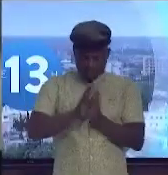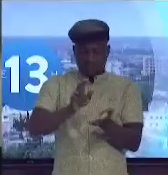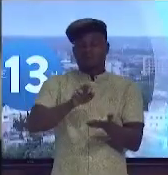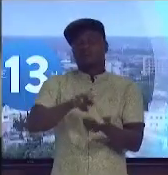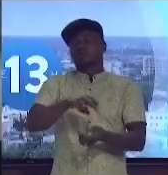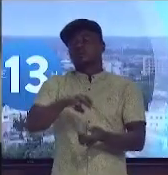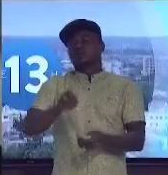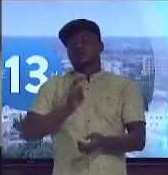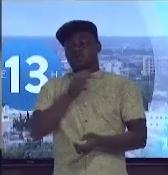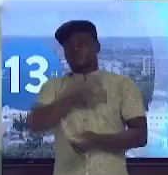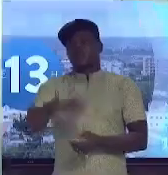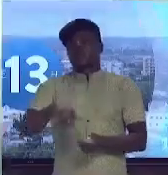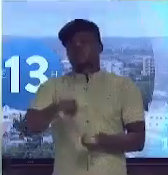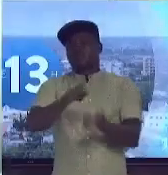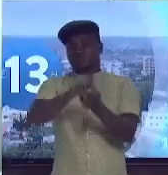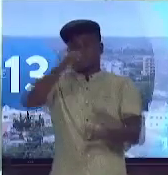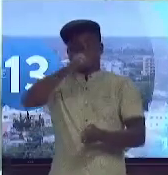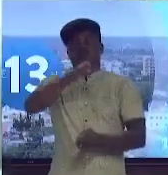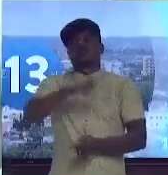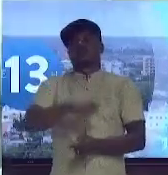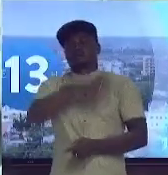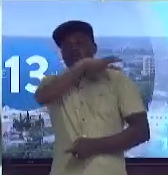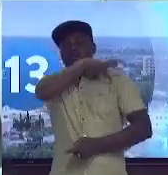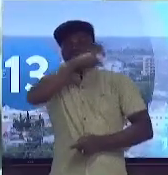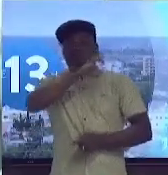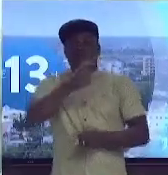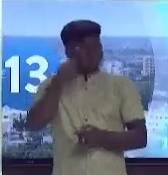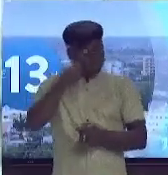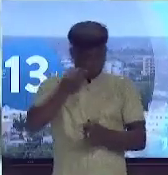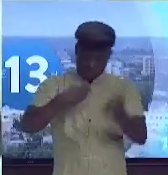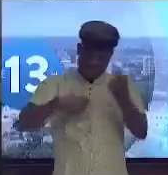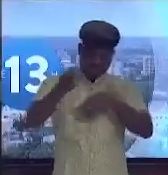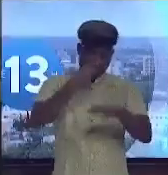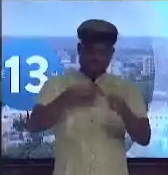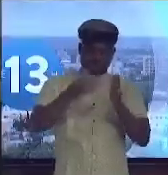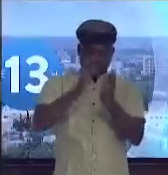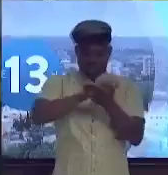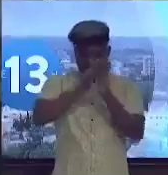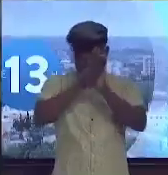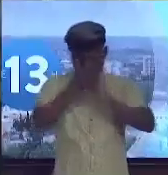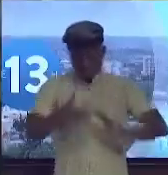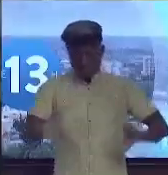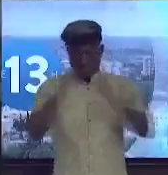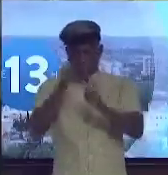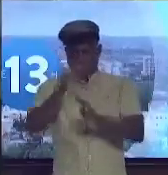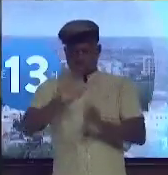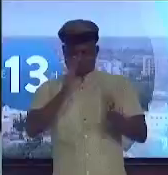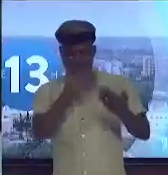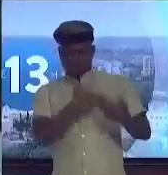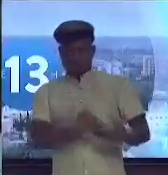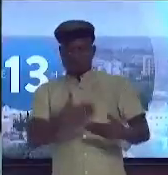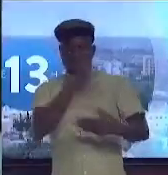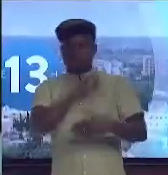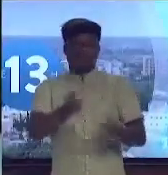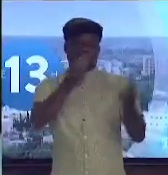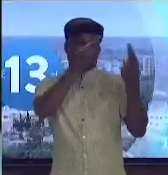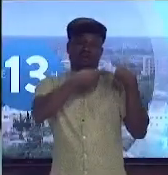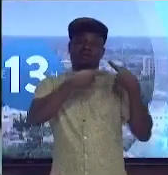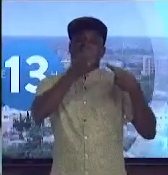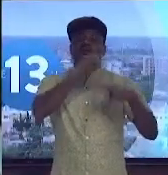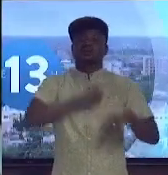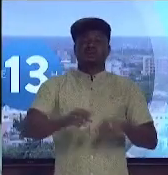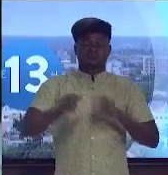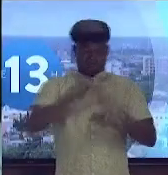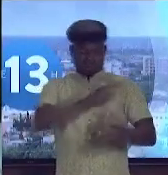la paix revienne au Faso. Aux côtés des organisateurs, des sommités de la religion musulmane,